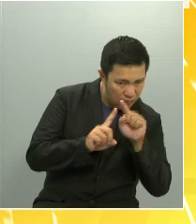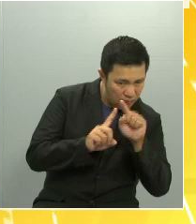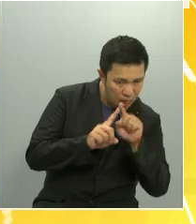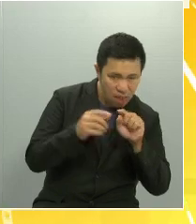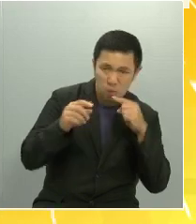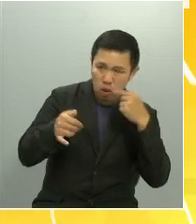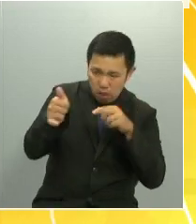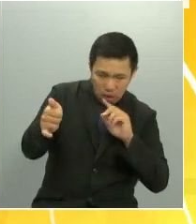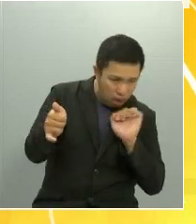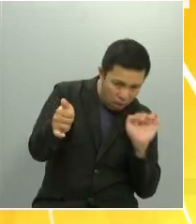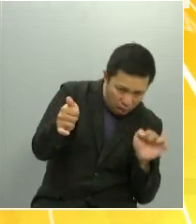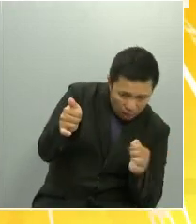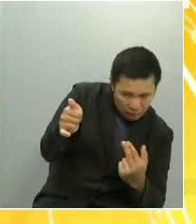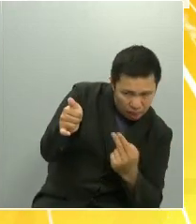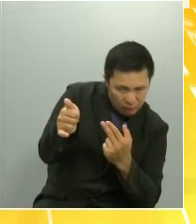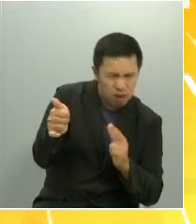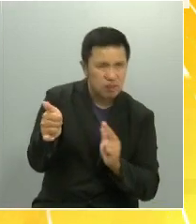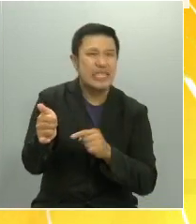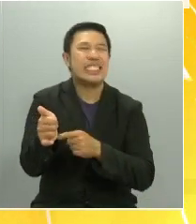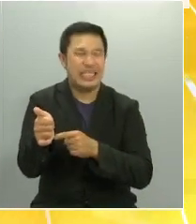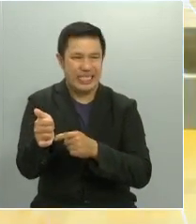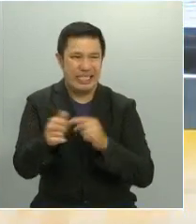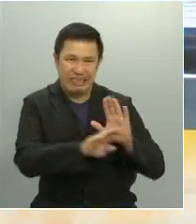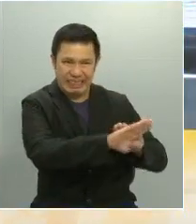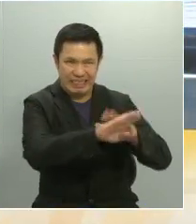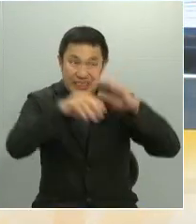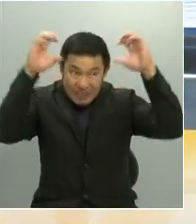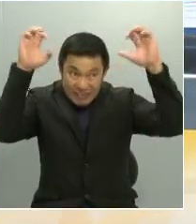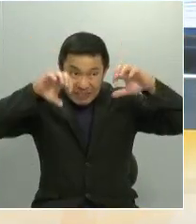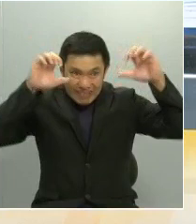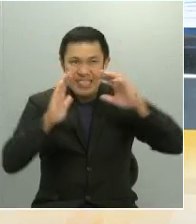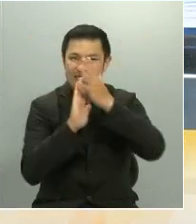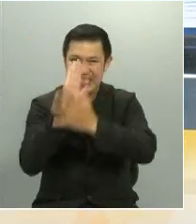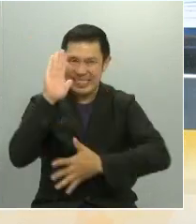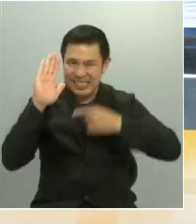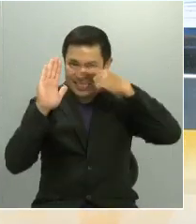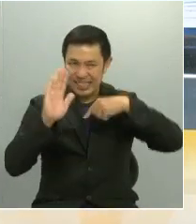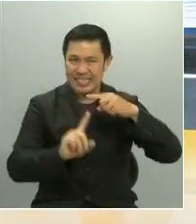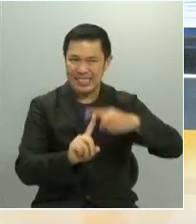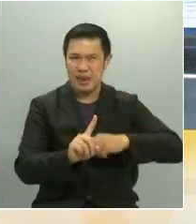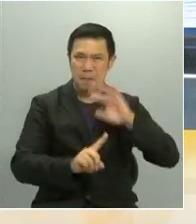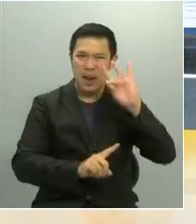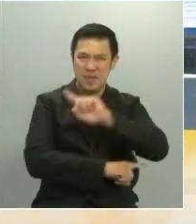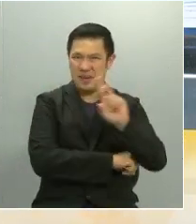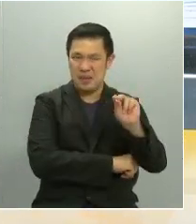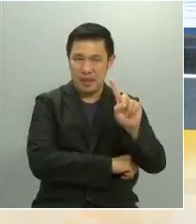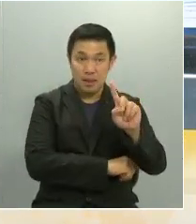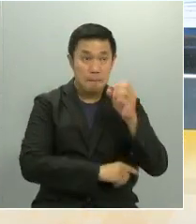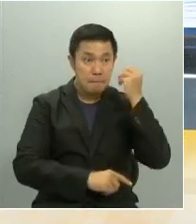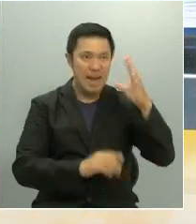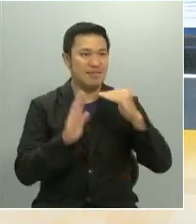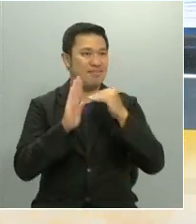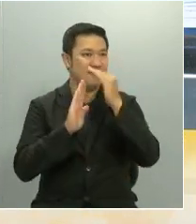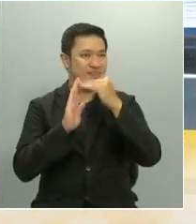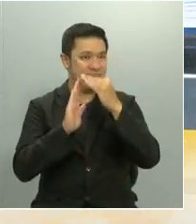รถตู้โชว์มะวันนี้เตือนกันนะครับว่าฝนเยอะนะครับทั่วทั้งประเทศสาวเหยื่อกรกฎาคมเหนือโดยเฉพาะทางเหนือ